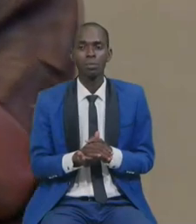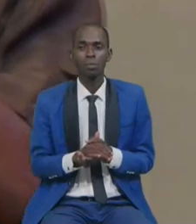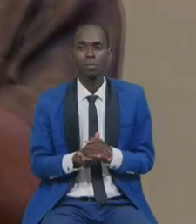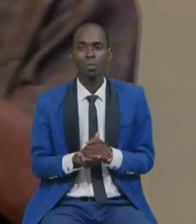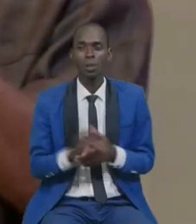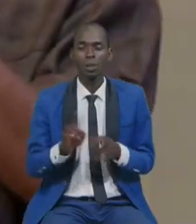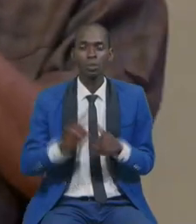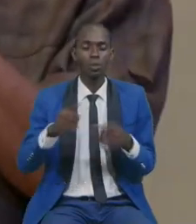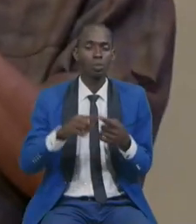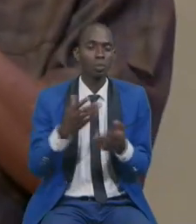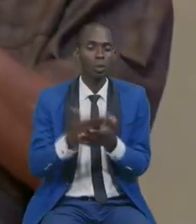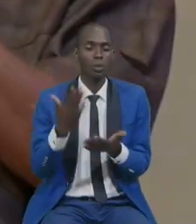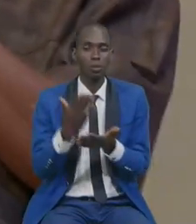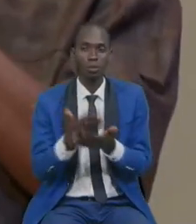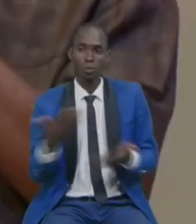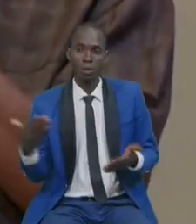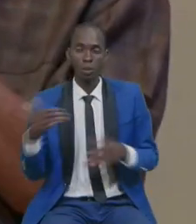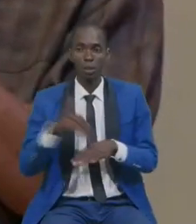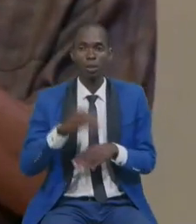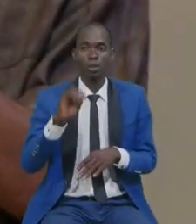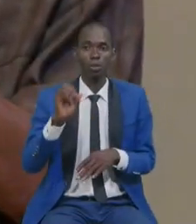pour acheter les pièces électriques. J'ai entendu une voix.